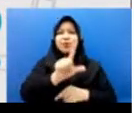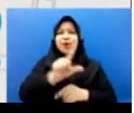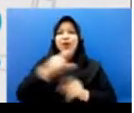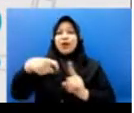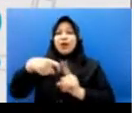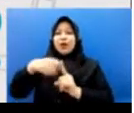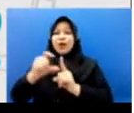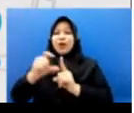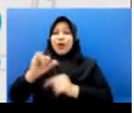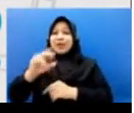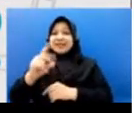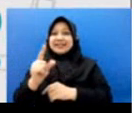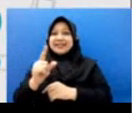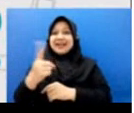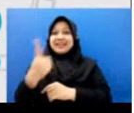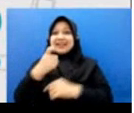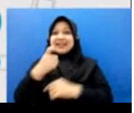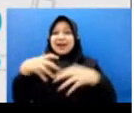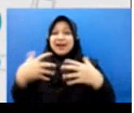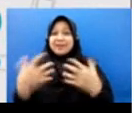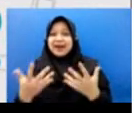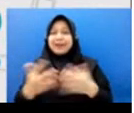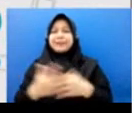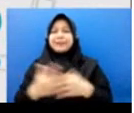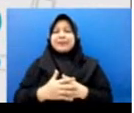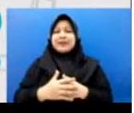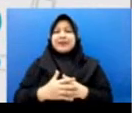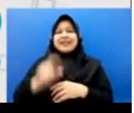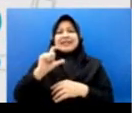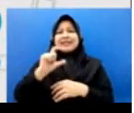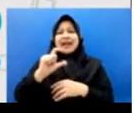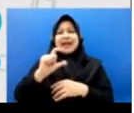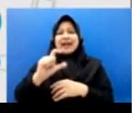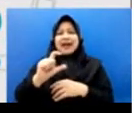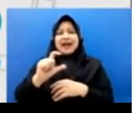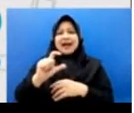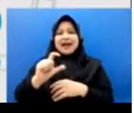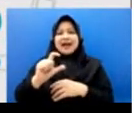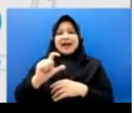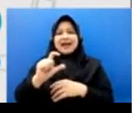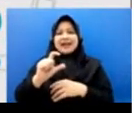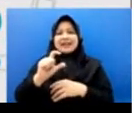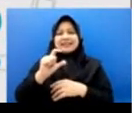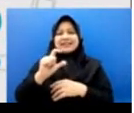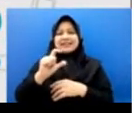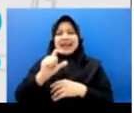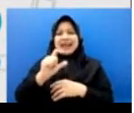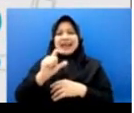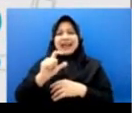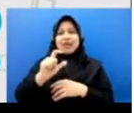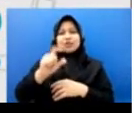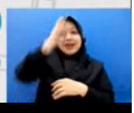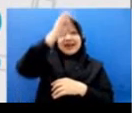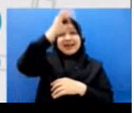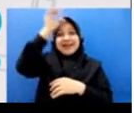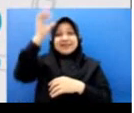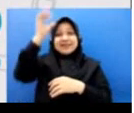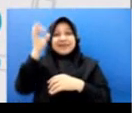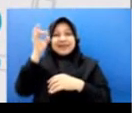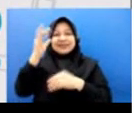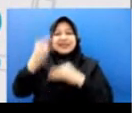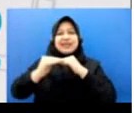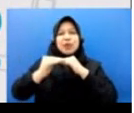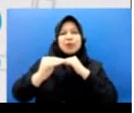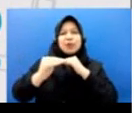adalah bagaimana supaya konsisten untuk mempunyai kreativitas dalam menyusun RPP